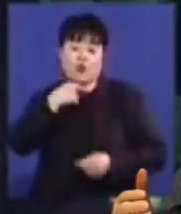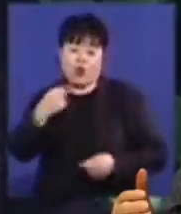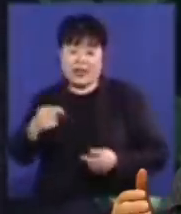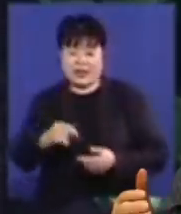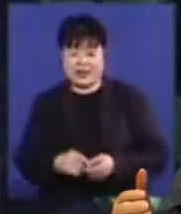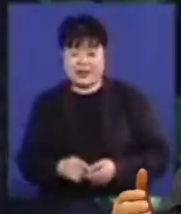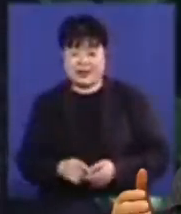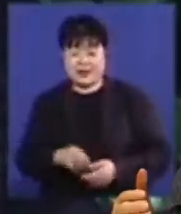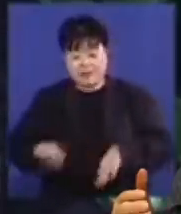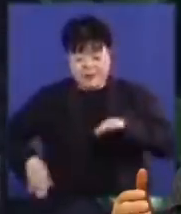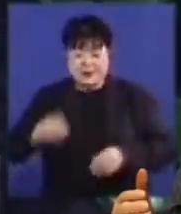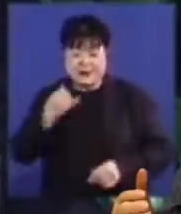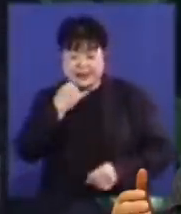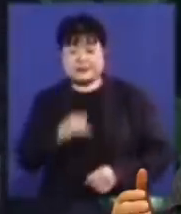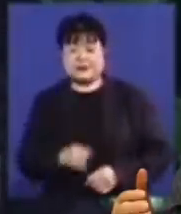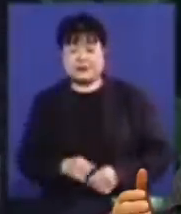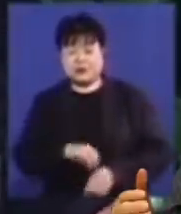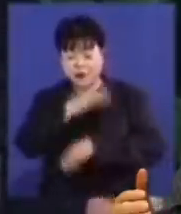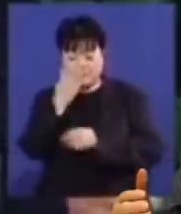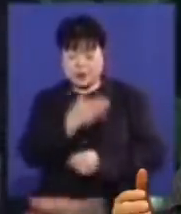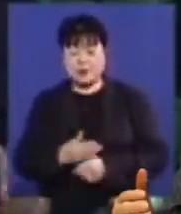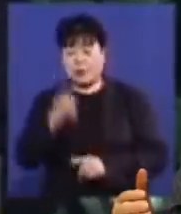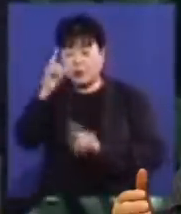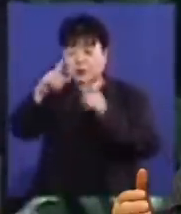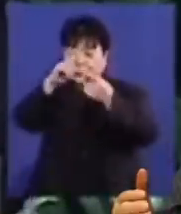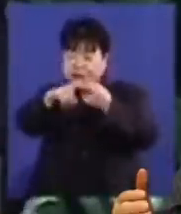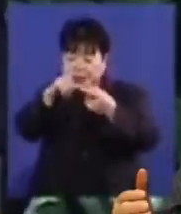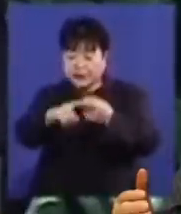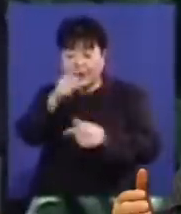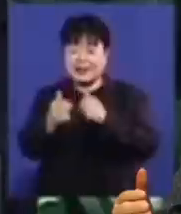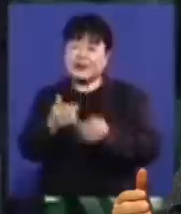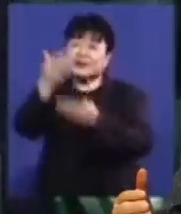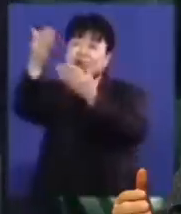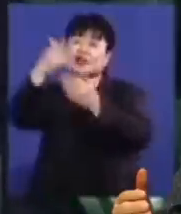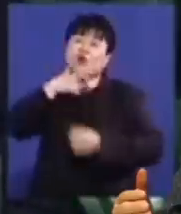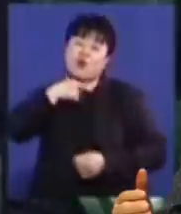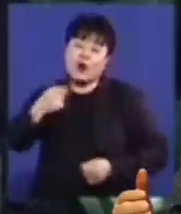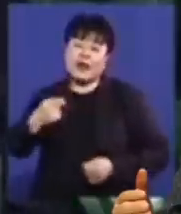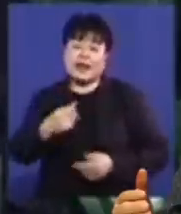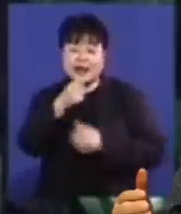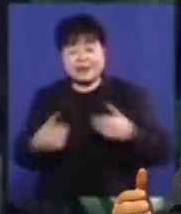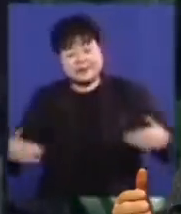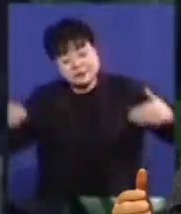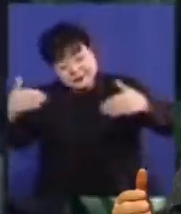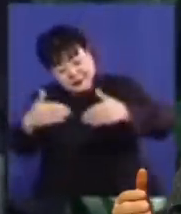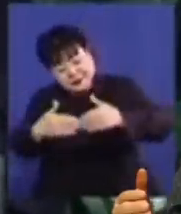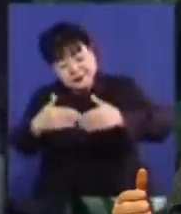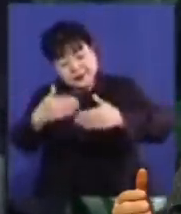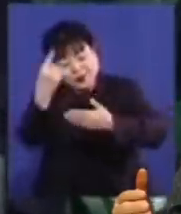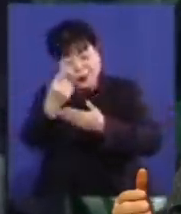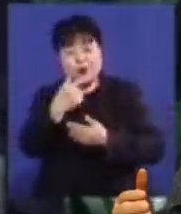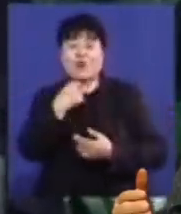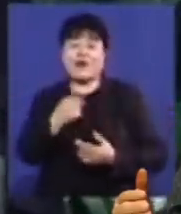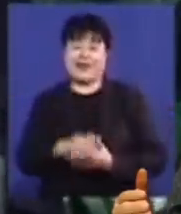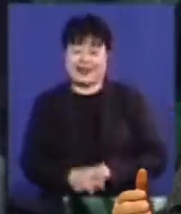빈손 들어도 좋으니 빨갛은 그대로 하나님을 끌어안고 나오기를 원하시는